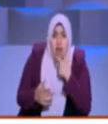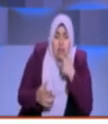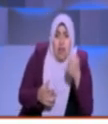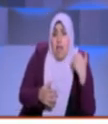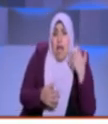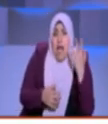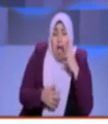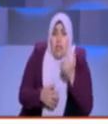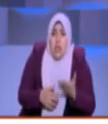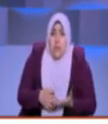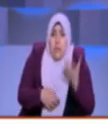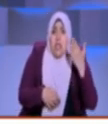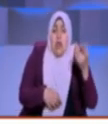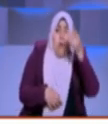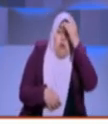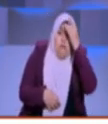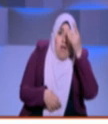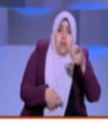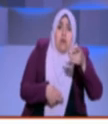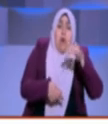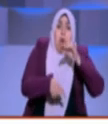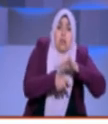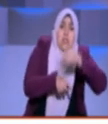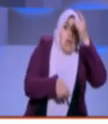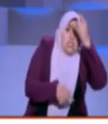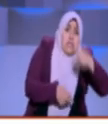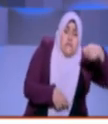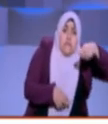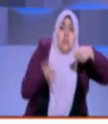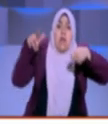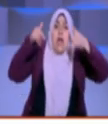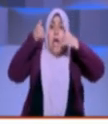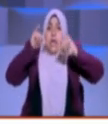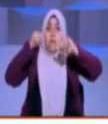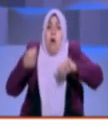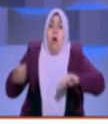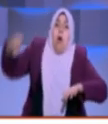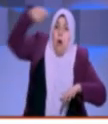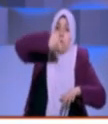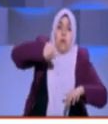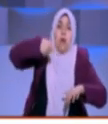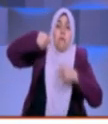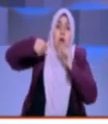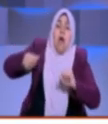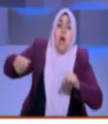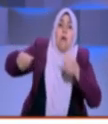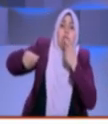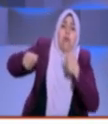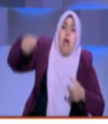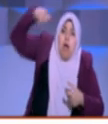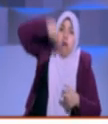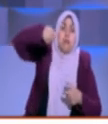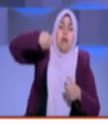الذي أظهرته إذن إسبانيا في طريقة إدارة هذا الملف. من مدريد، من هذه المدينة، تنضم إلينا